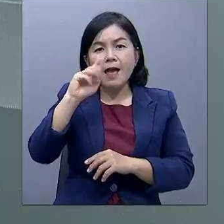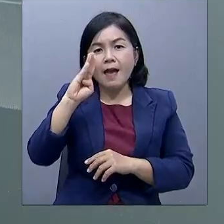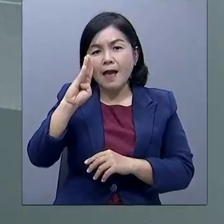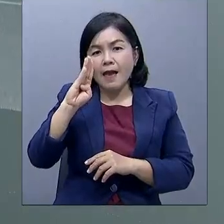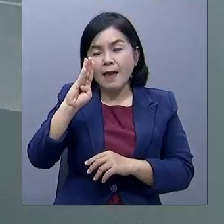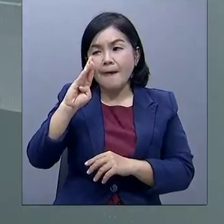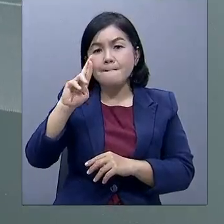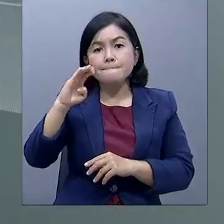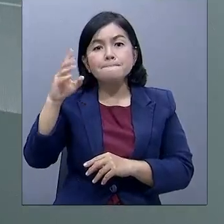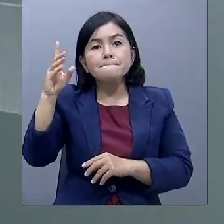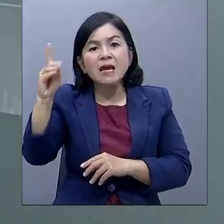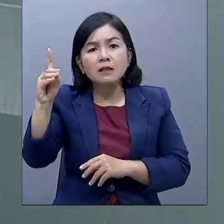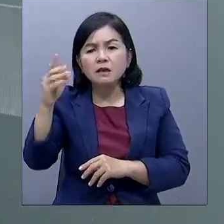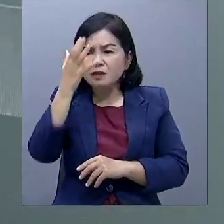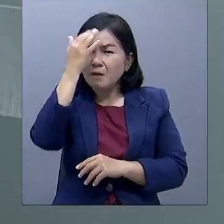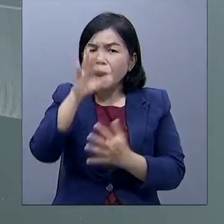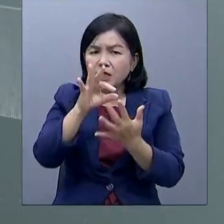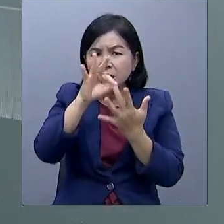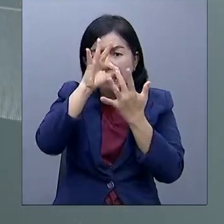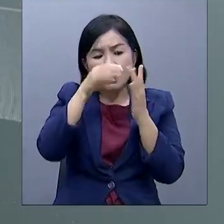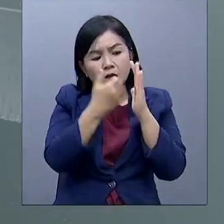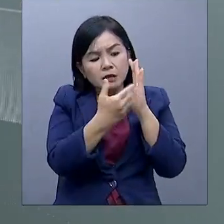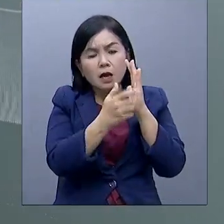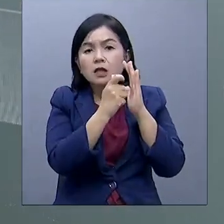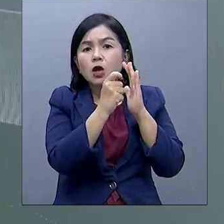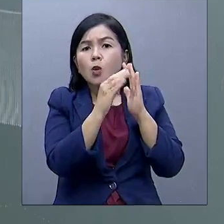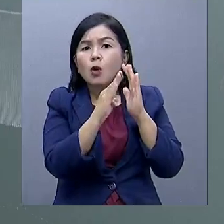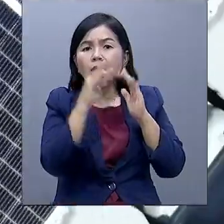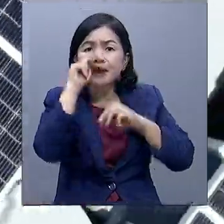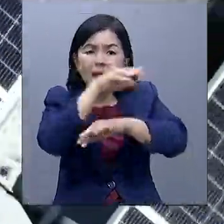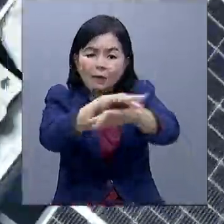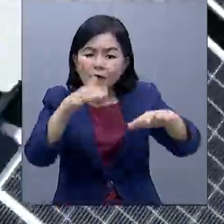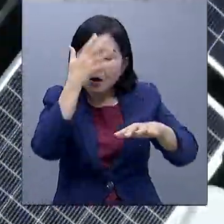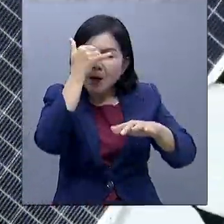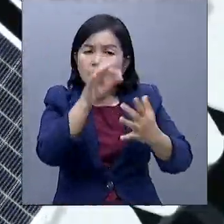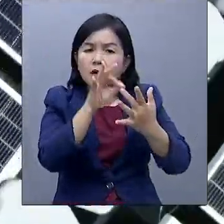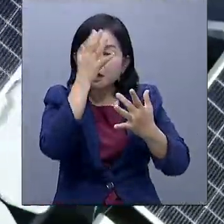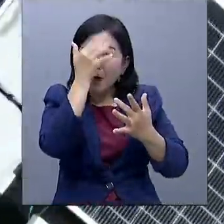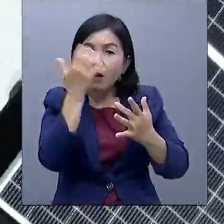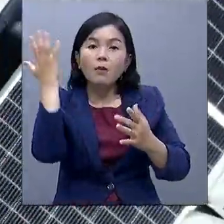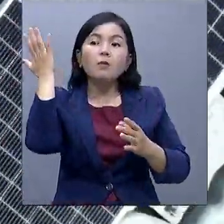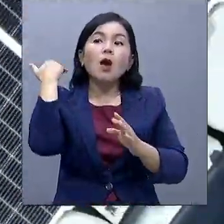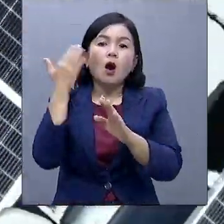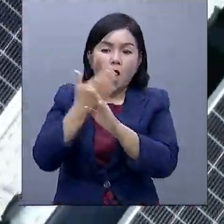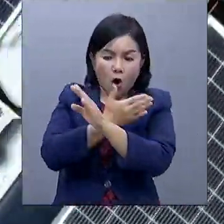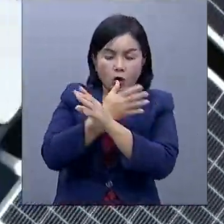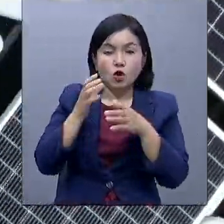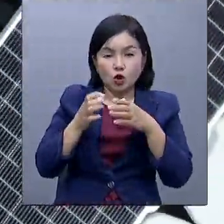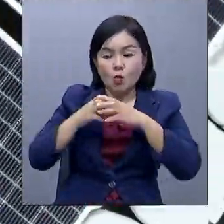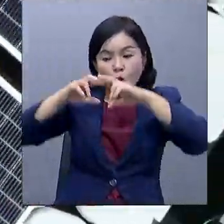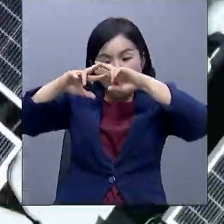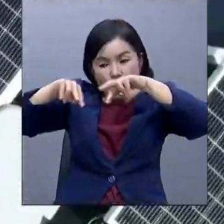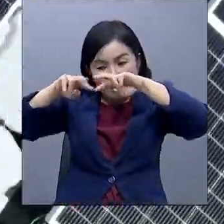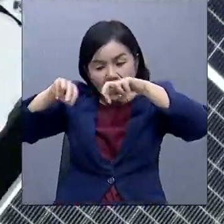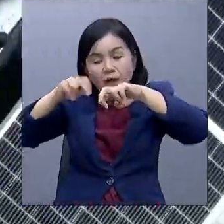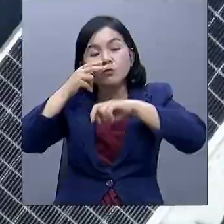และเหตุผลที่เราเลือกพื้นที่ของคืนสิรินธรในการวางแผงโซลาร์เซลล์เนี่ยเพราะอะไรครับ ก่อนหน้านี้เรามีทีมวิจัยของเราเนี่ยก็มีการวิ